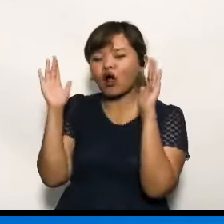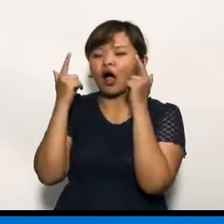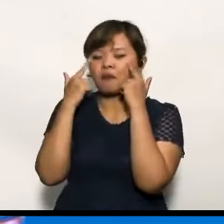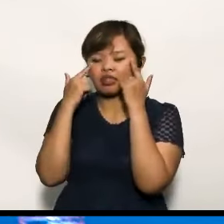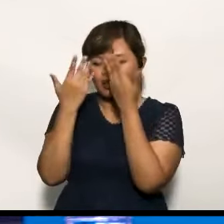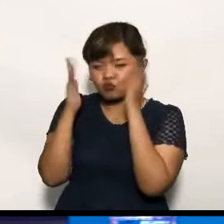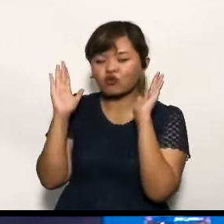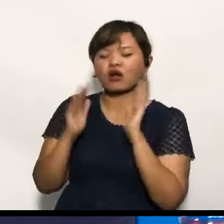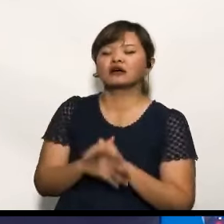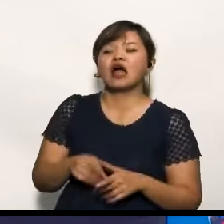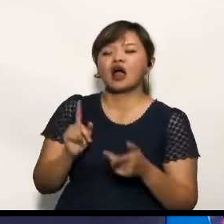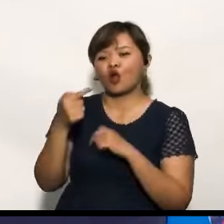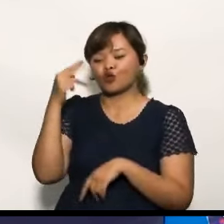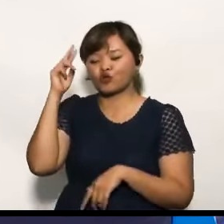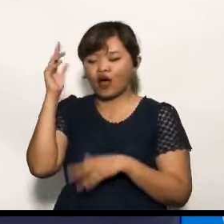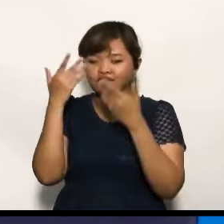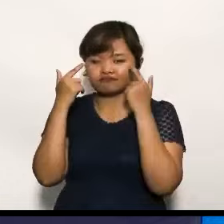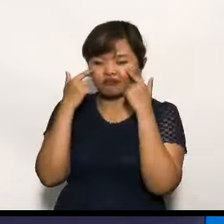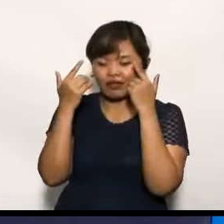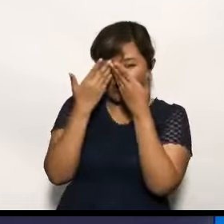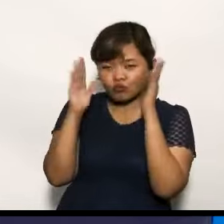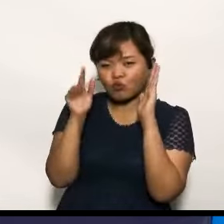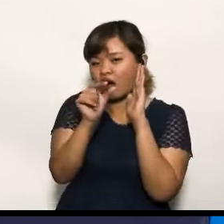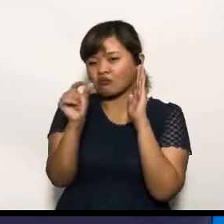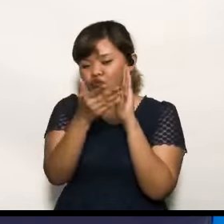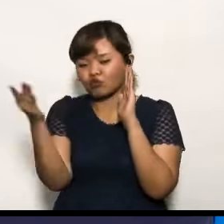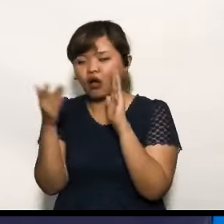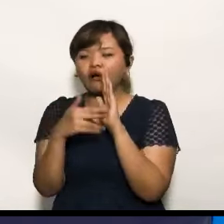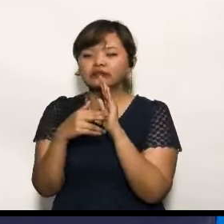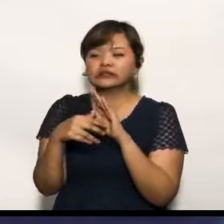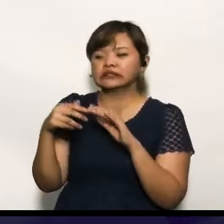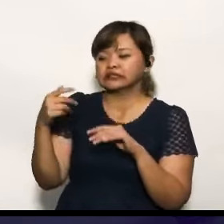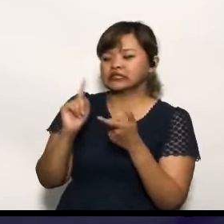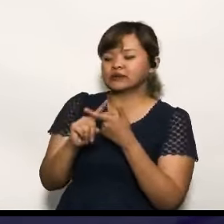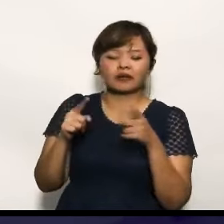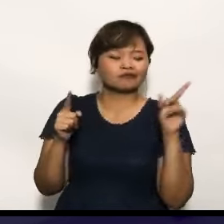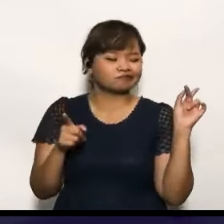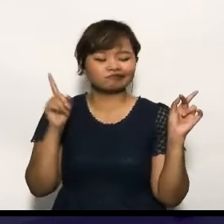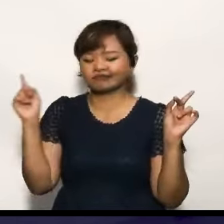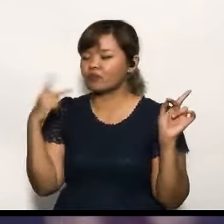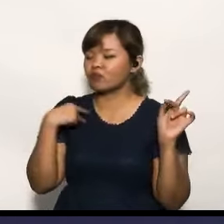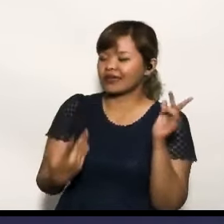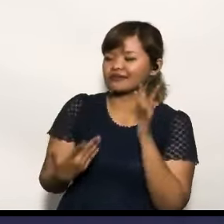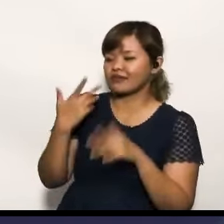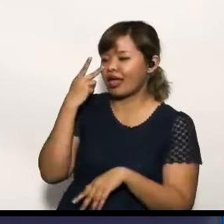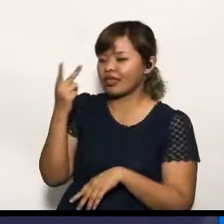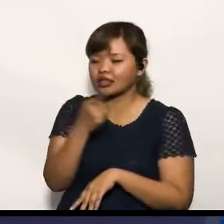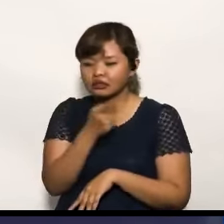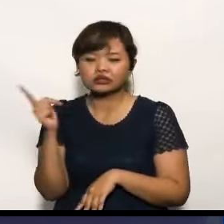Saya percaya pada saat Tuhan bukakan mata saudara untuk melihat teman-teman di sebelah saudara yang mungkin butuh